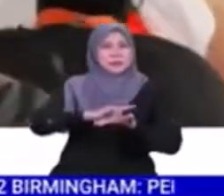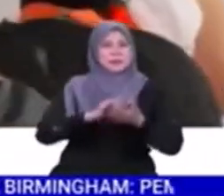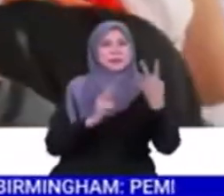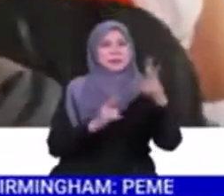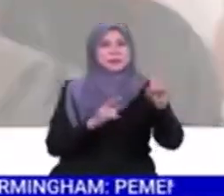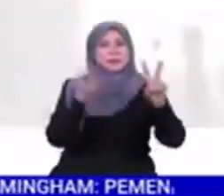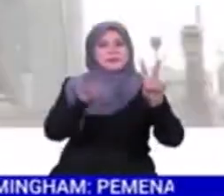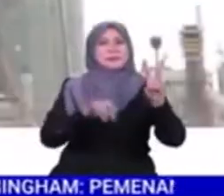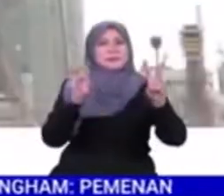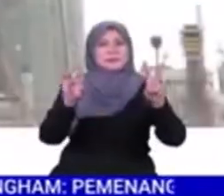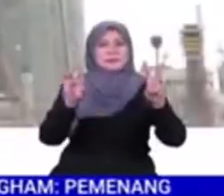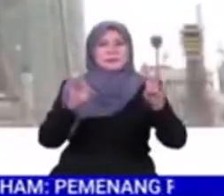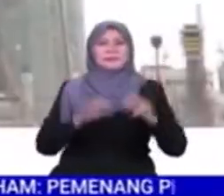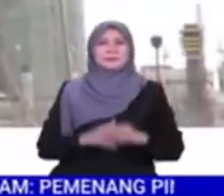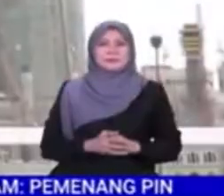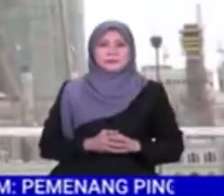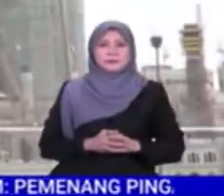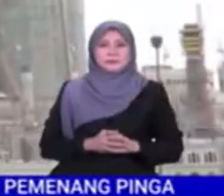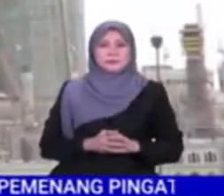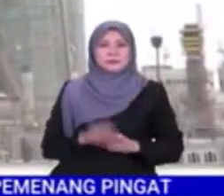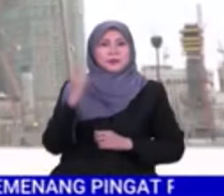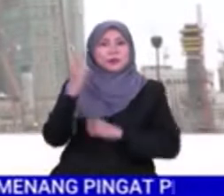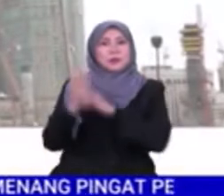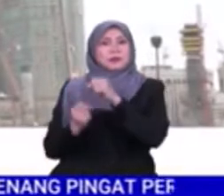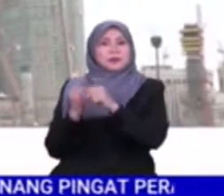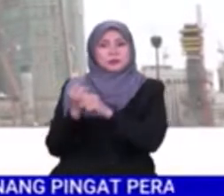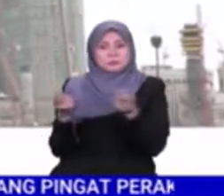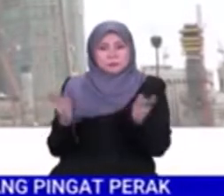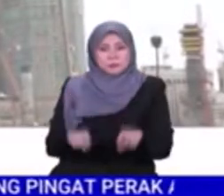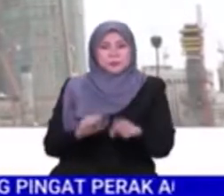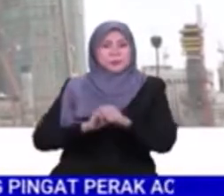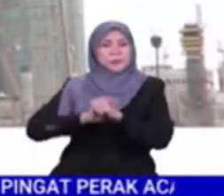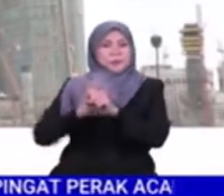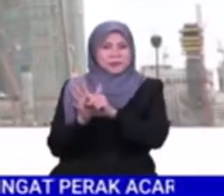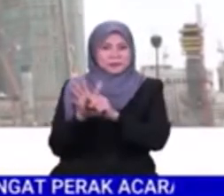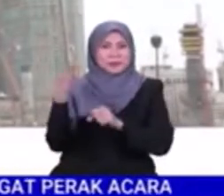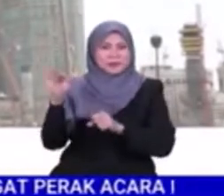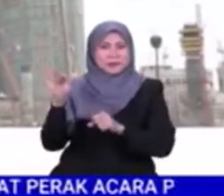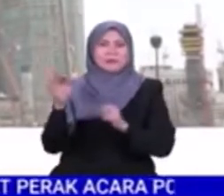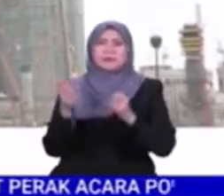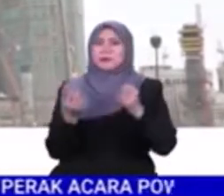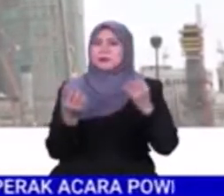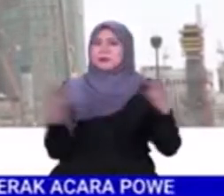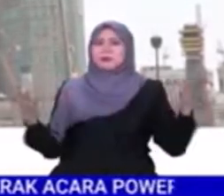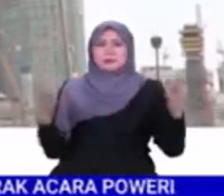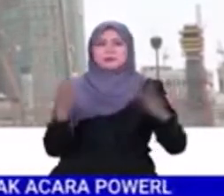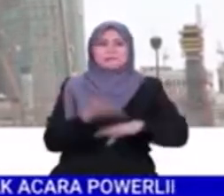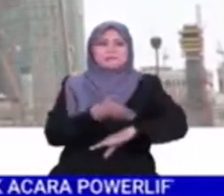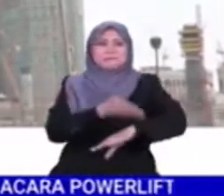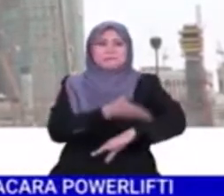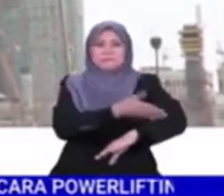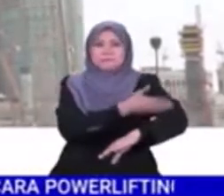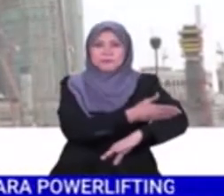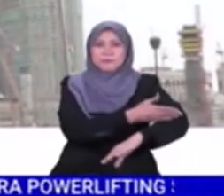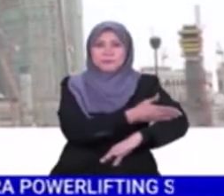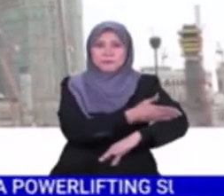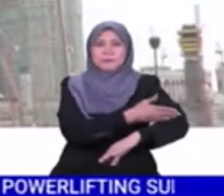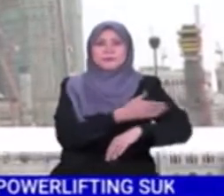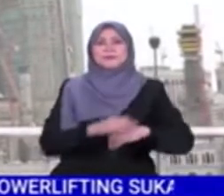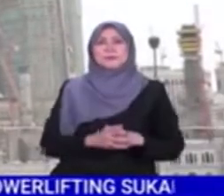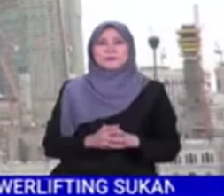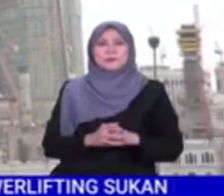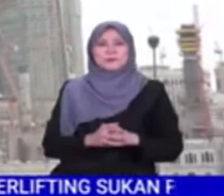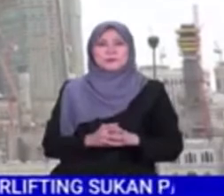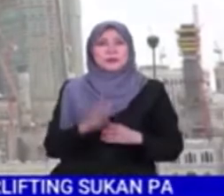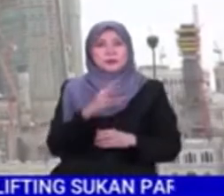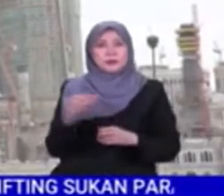Ogos. Dua tahun pandemik COVID-19, banyak yang telah diperbaiki, ditambah baik.